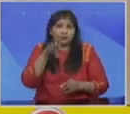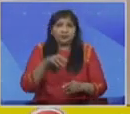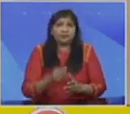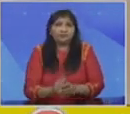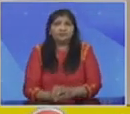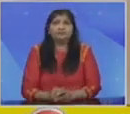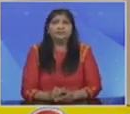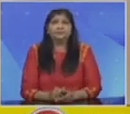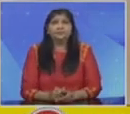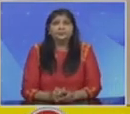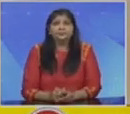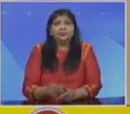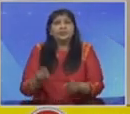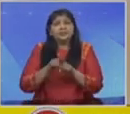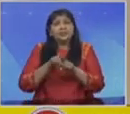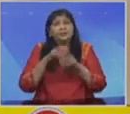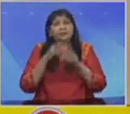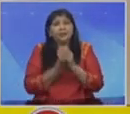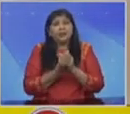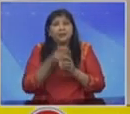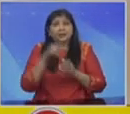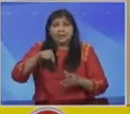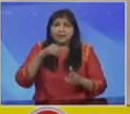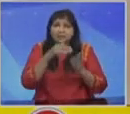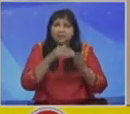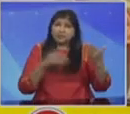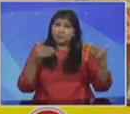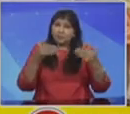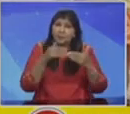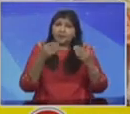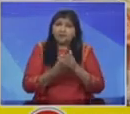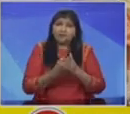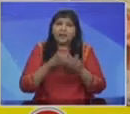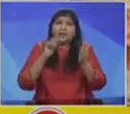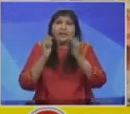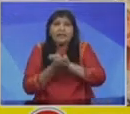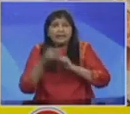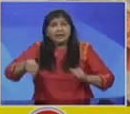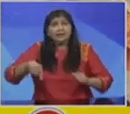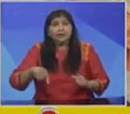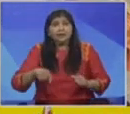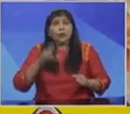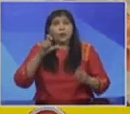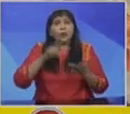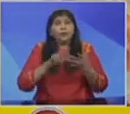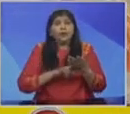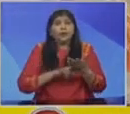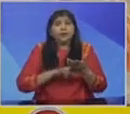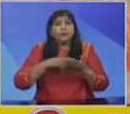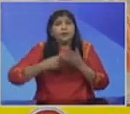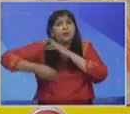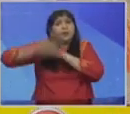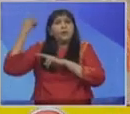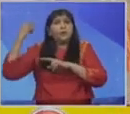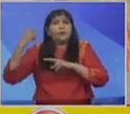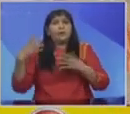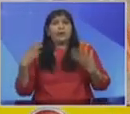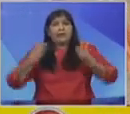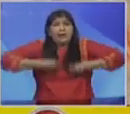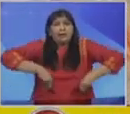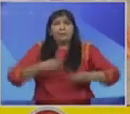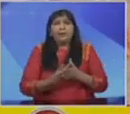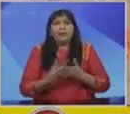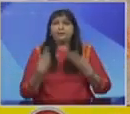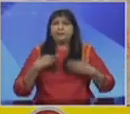सुनाया। यही नहीं, इस टूर्नामेंट में खिलाड़ी और कमेंटेटर पारंपरिक परिधान में नजर आते